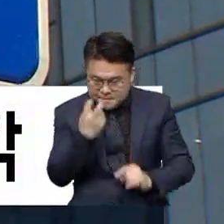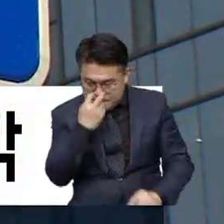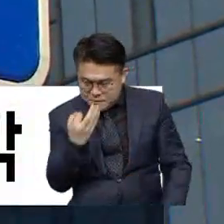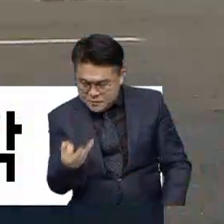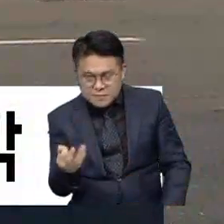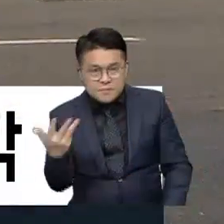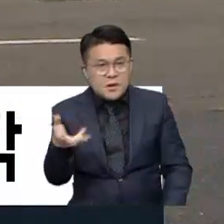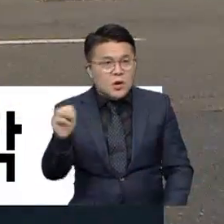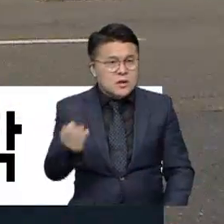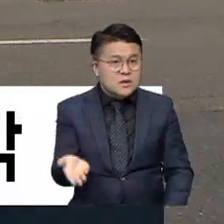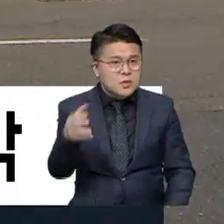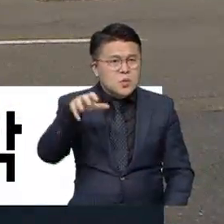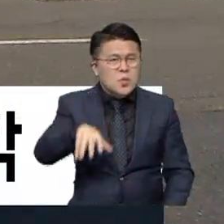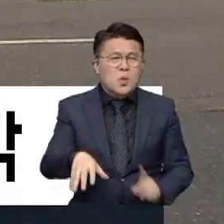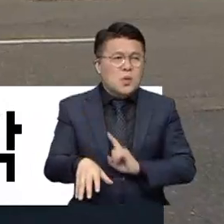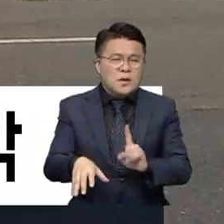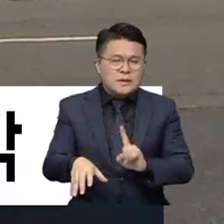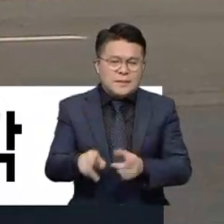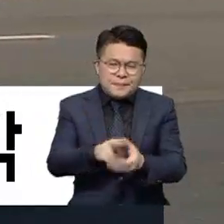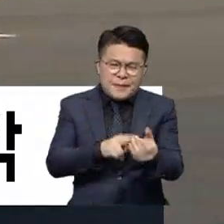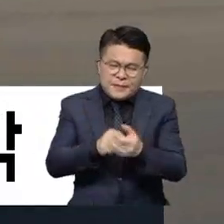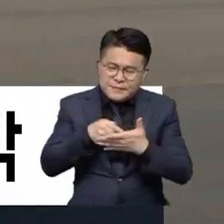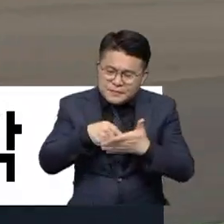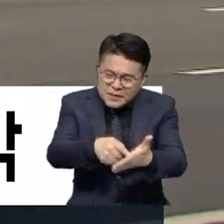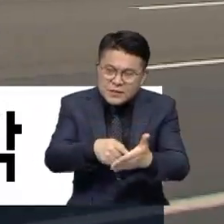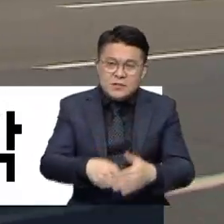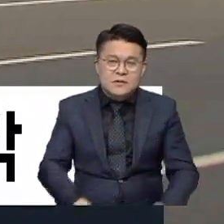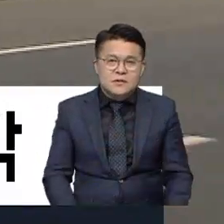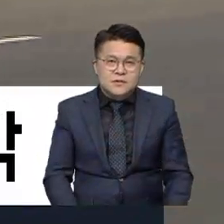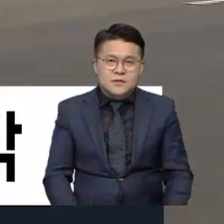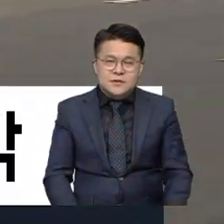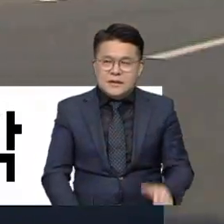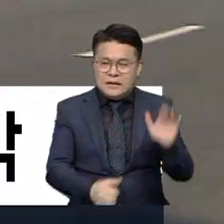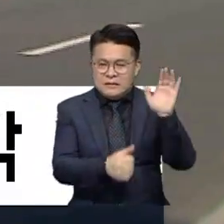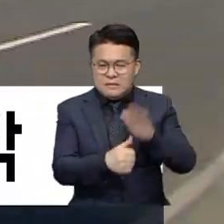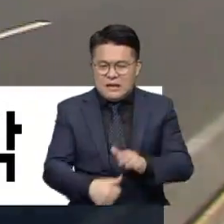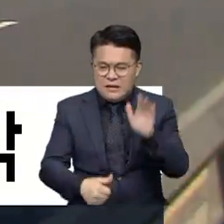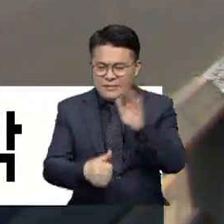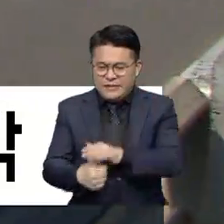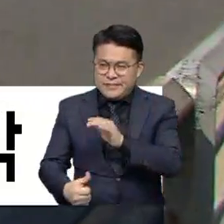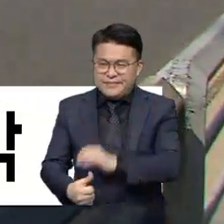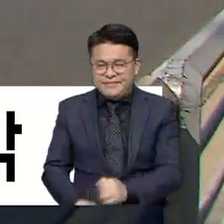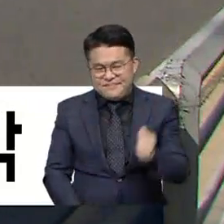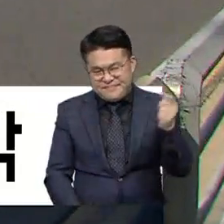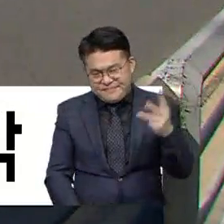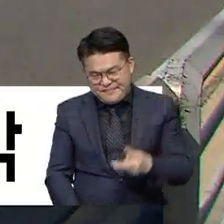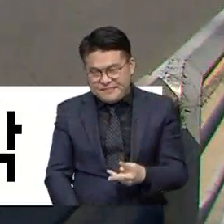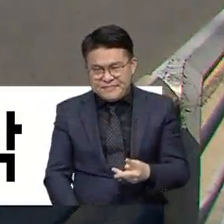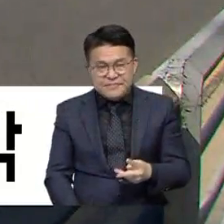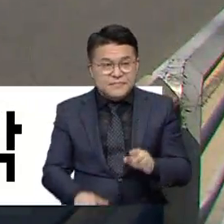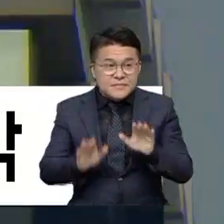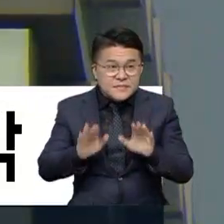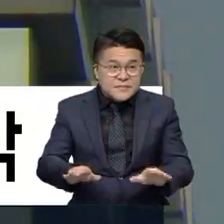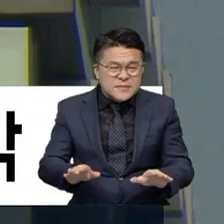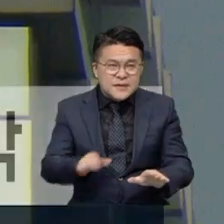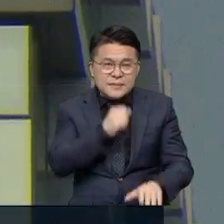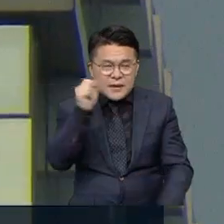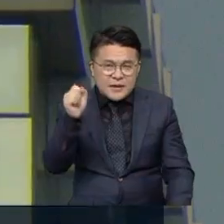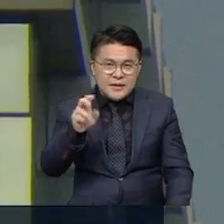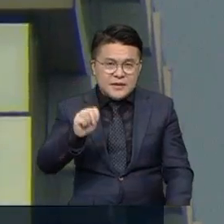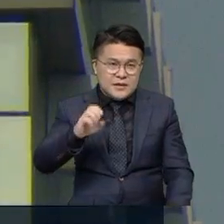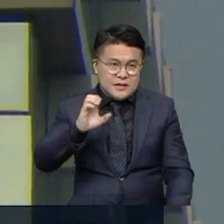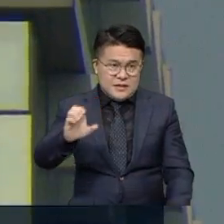원이 넘는 이 금싸라기 땅에 매각을 추진했고 세 차례 유찰되는 진통 끝에 NC소프트